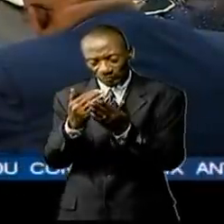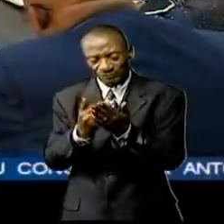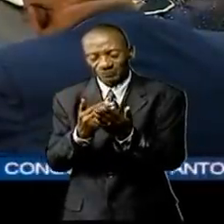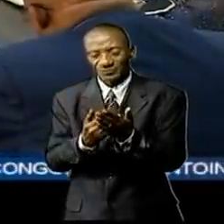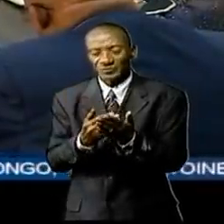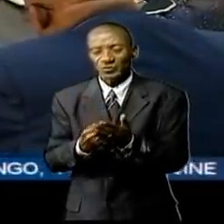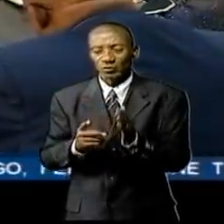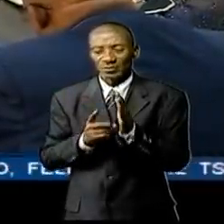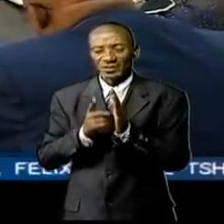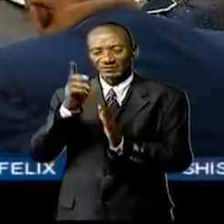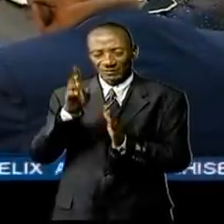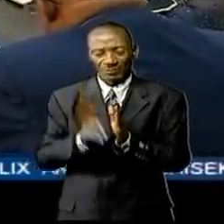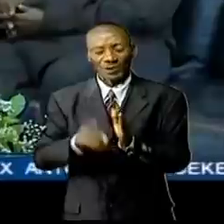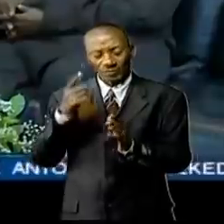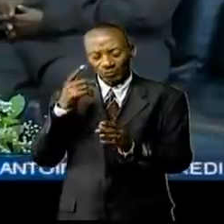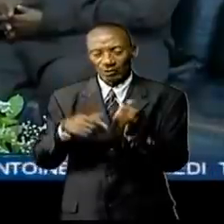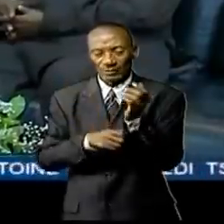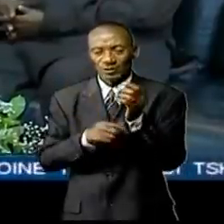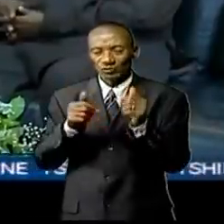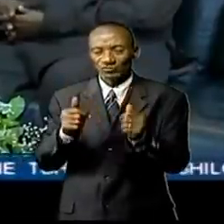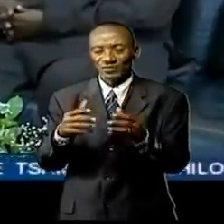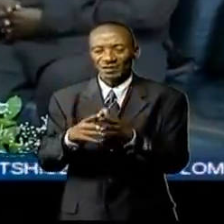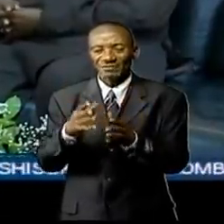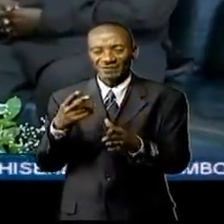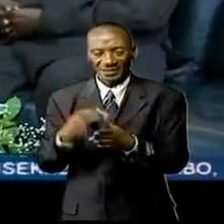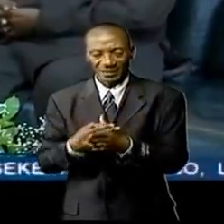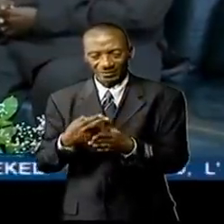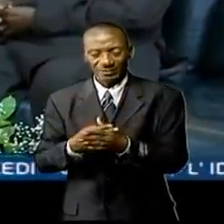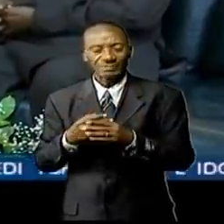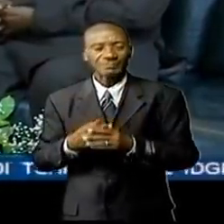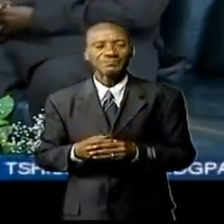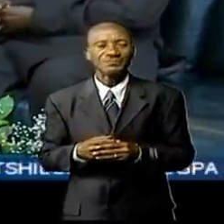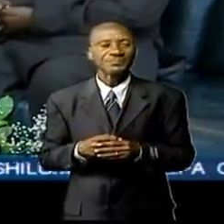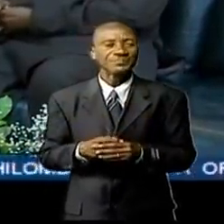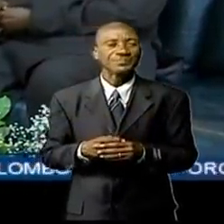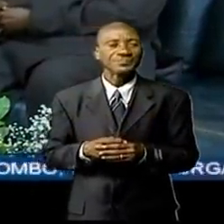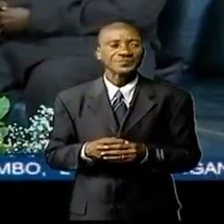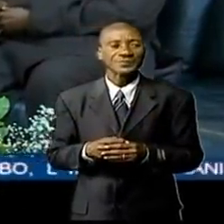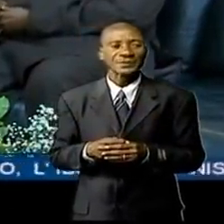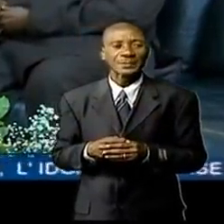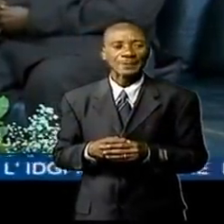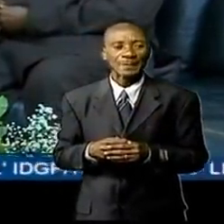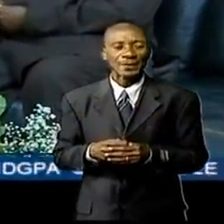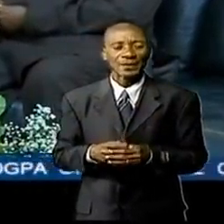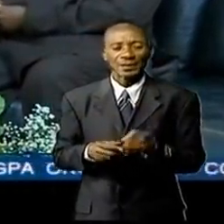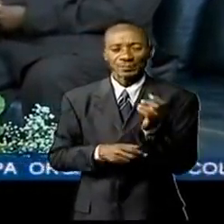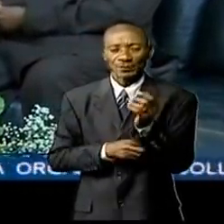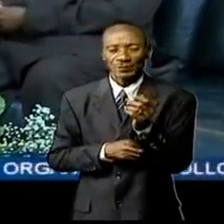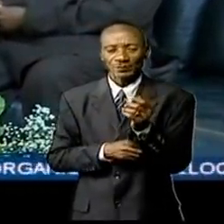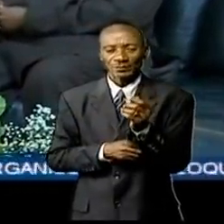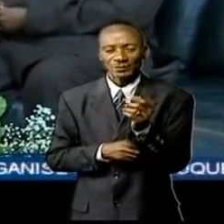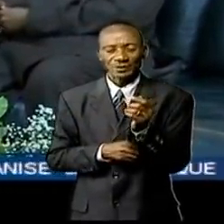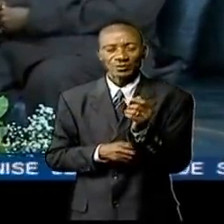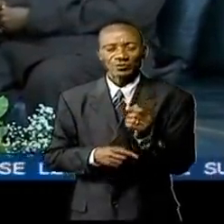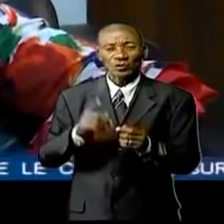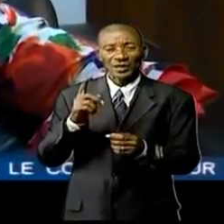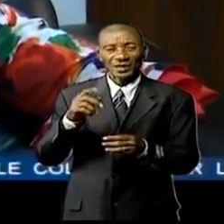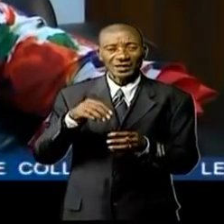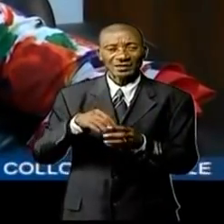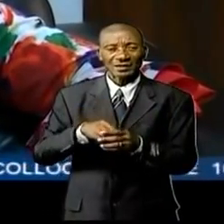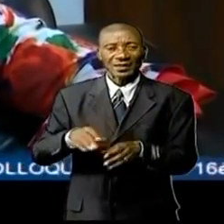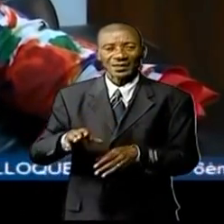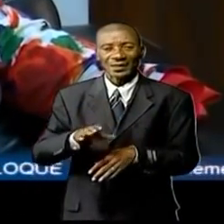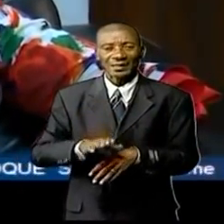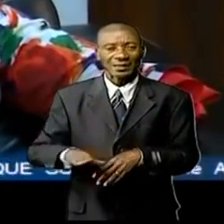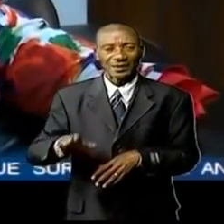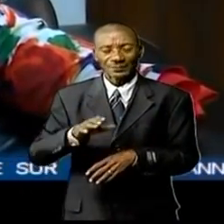cas échéant, aux partenaires financiers. Dans un autre registre, les chrétiens de la Côte d'Ivoire ont été émus par la catastrophe qui a secoué